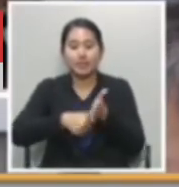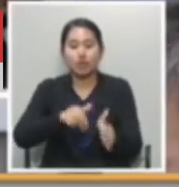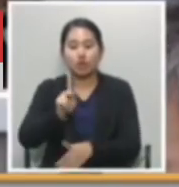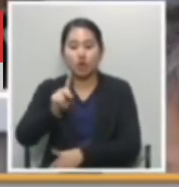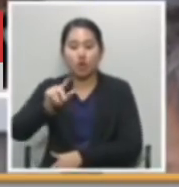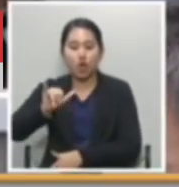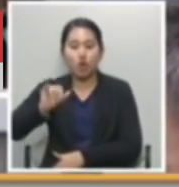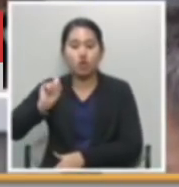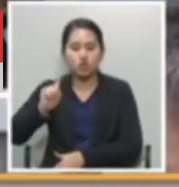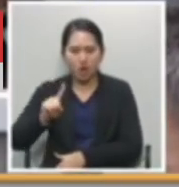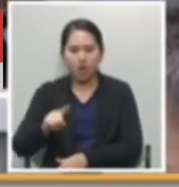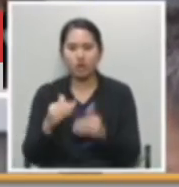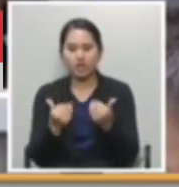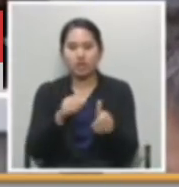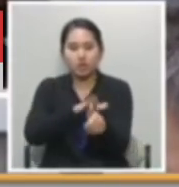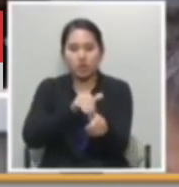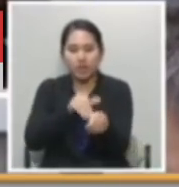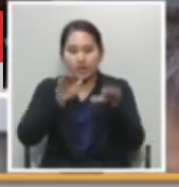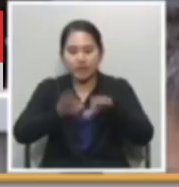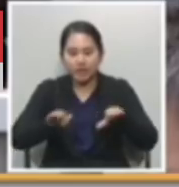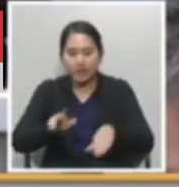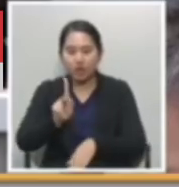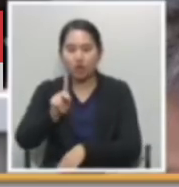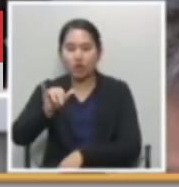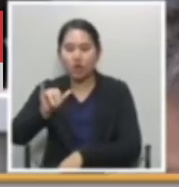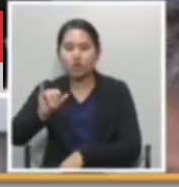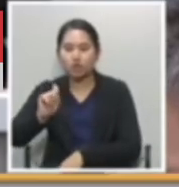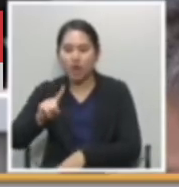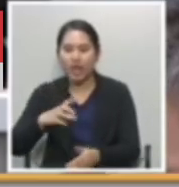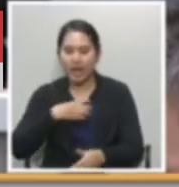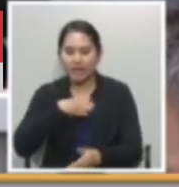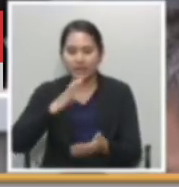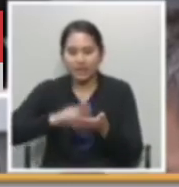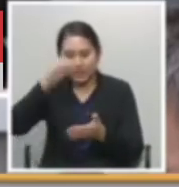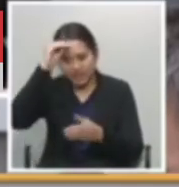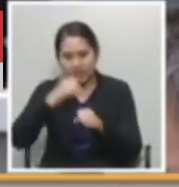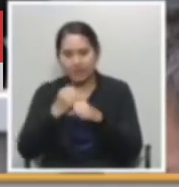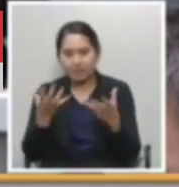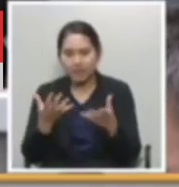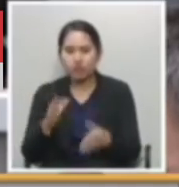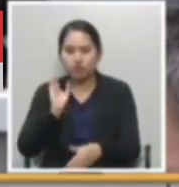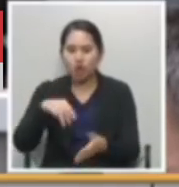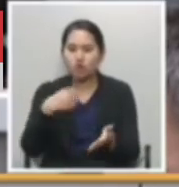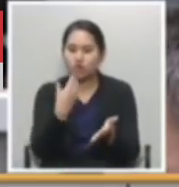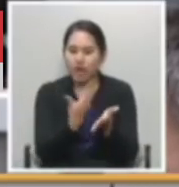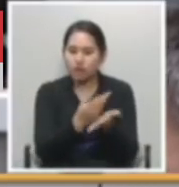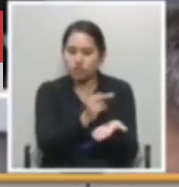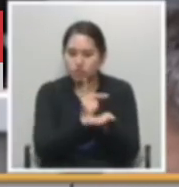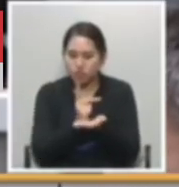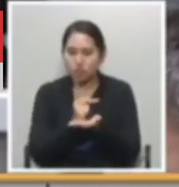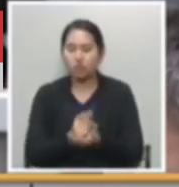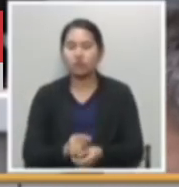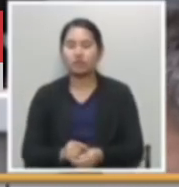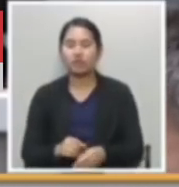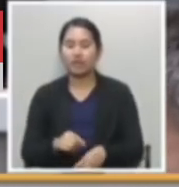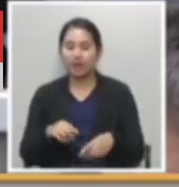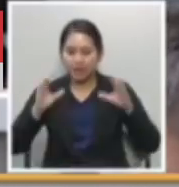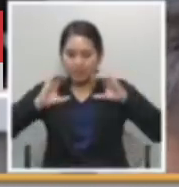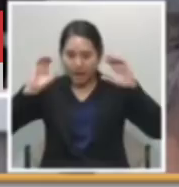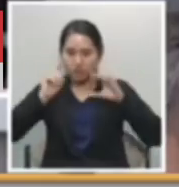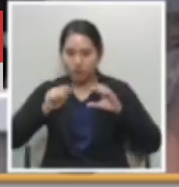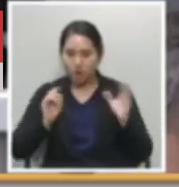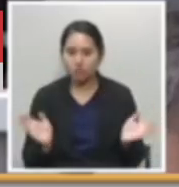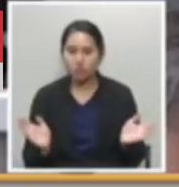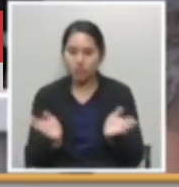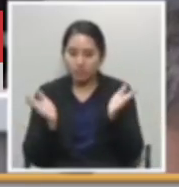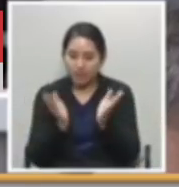งสารจังเลยเด็กเหล่านี้จะเรียนหนังสือก็ต้องกู้เงินแทนที่รัฐจะส่งเสริมให้ไปแข่งขันกับโลกได้แล้วก็ปล่อยให้เ